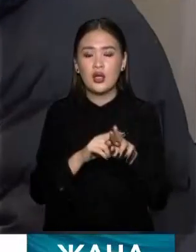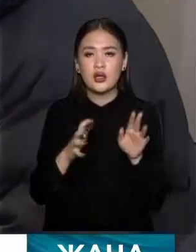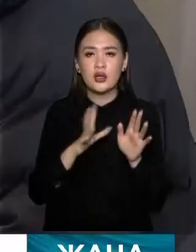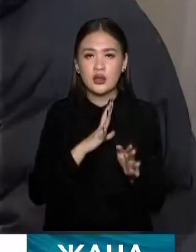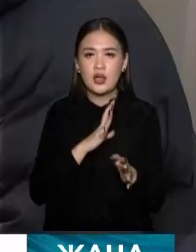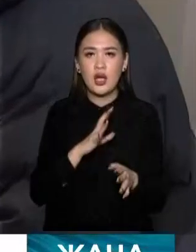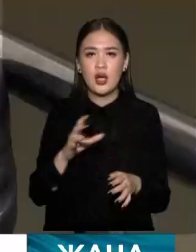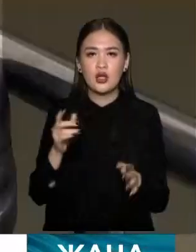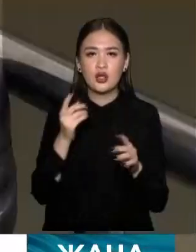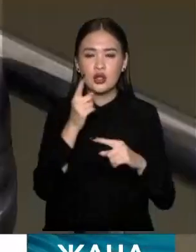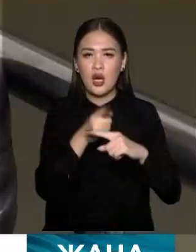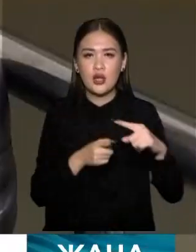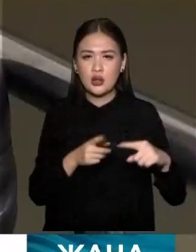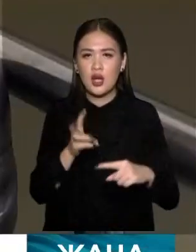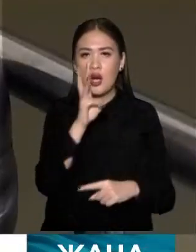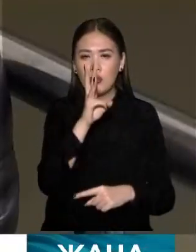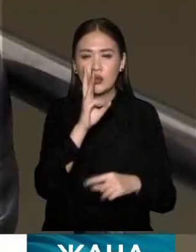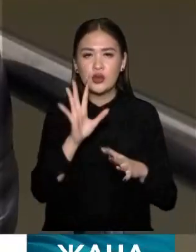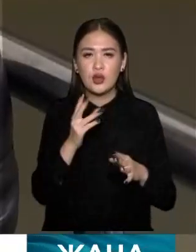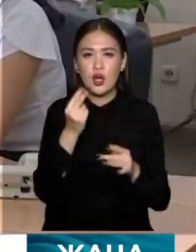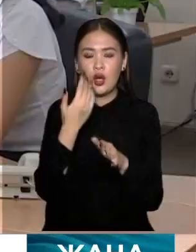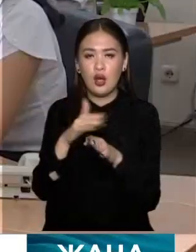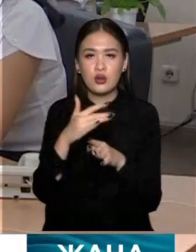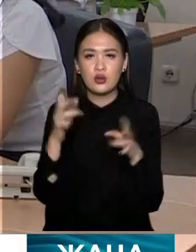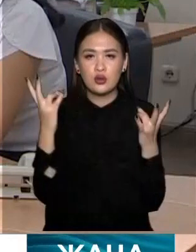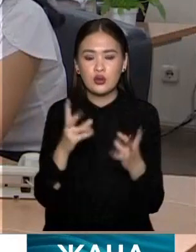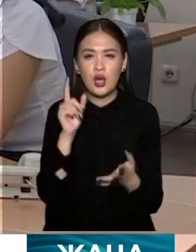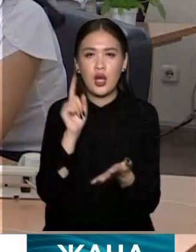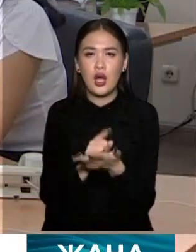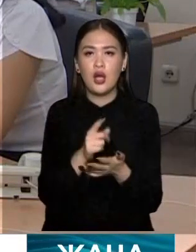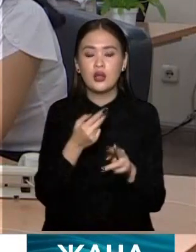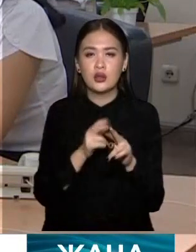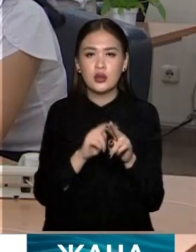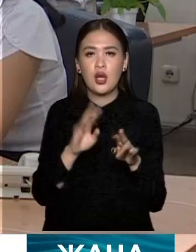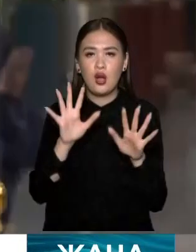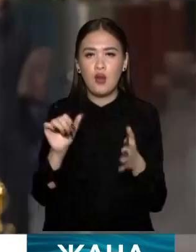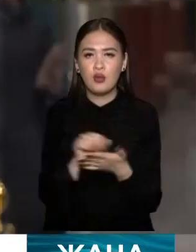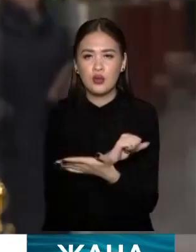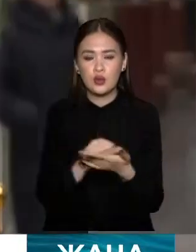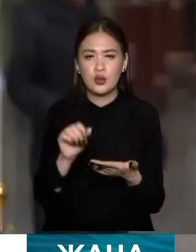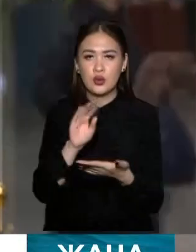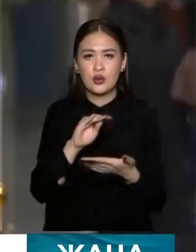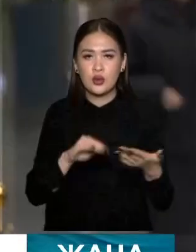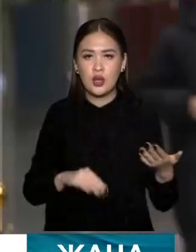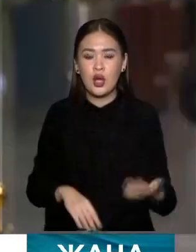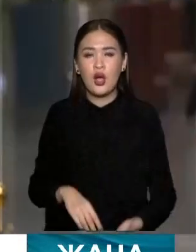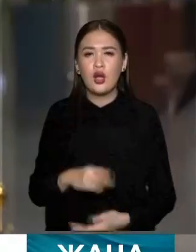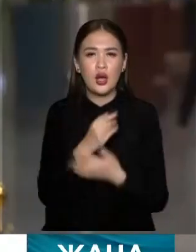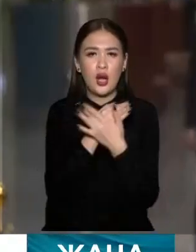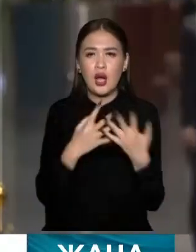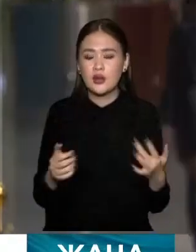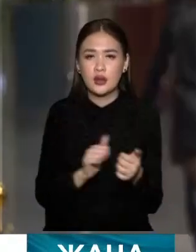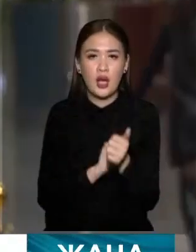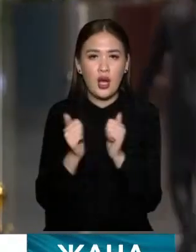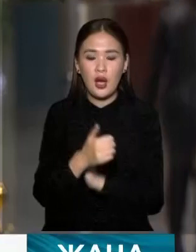табысыңның жартысы ғана рәсімдеген несиеңнің өтемі болуы тиіс. Бұл сақталмайды. Қағаз күйінде қалып отыр. Түрлі жолмен